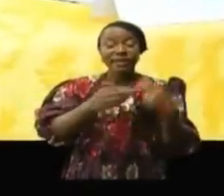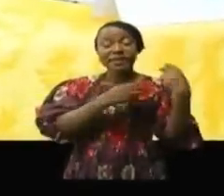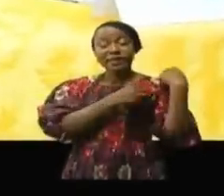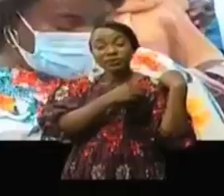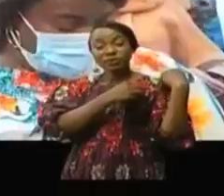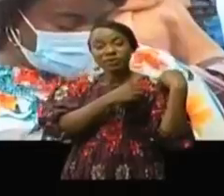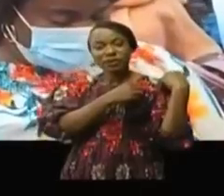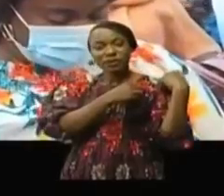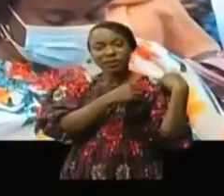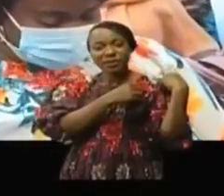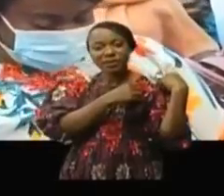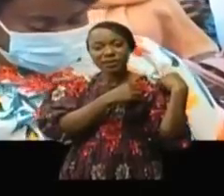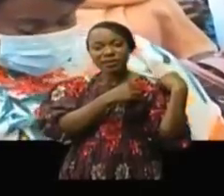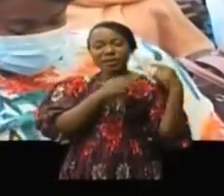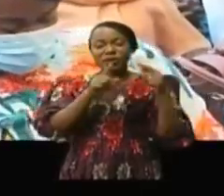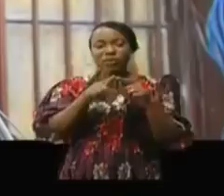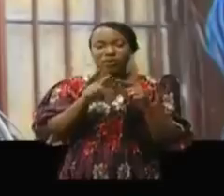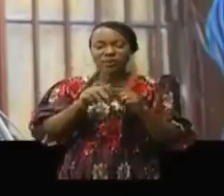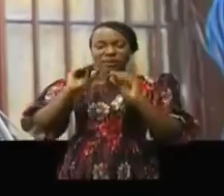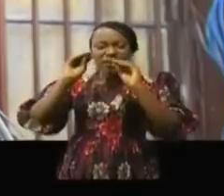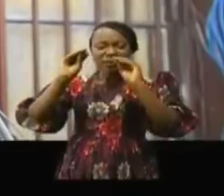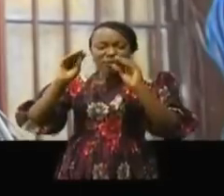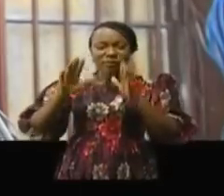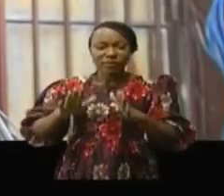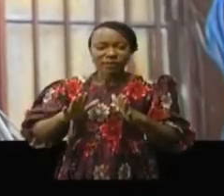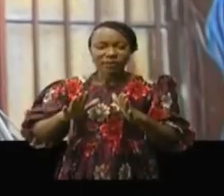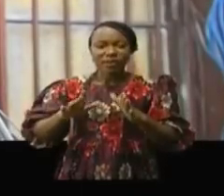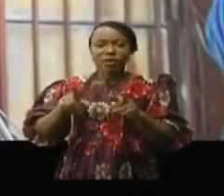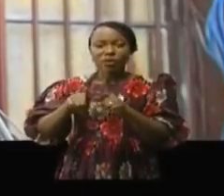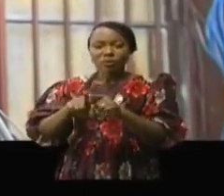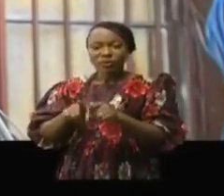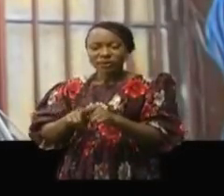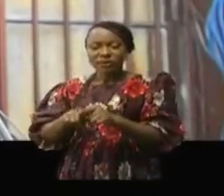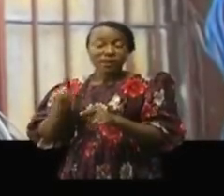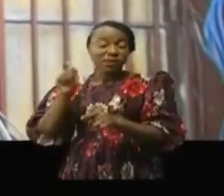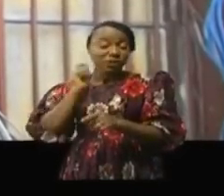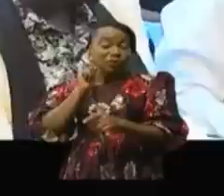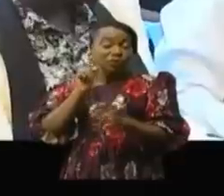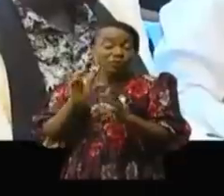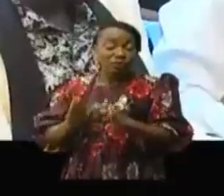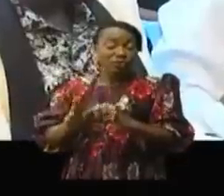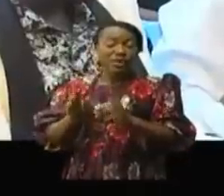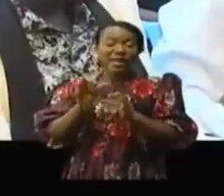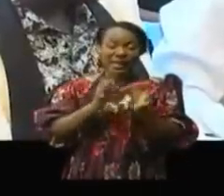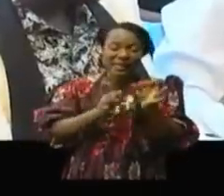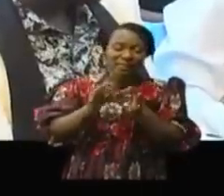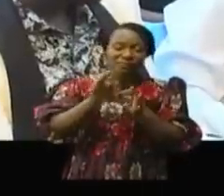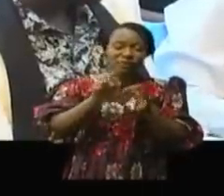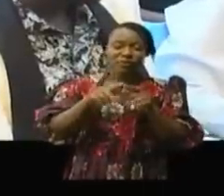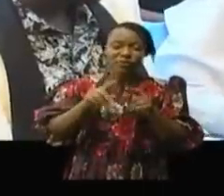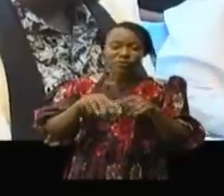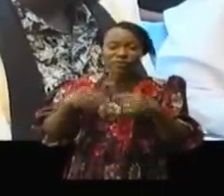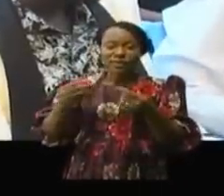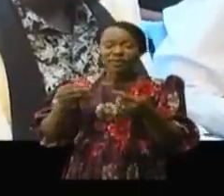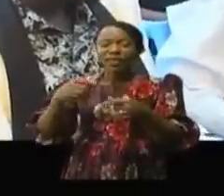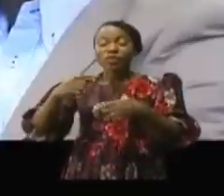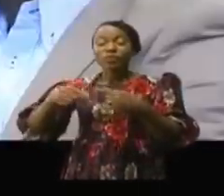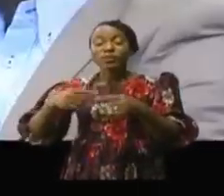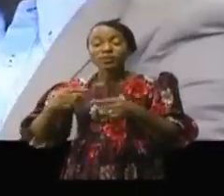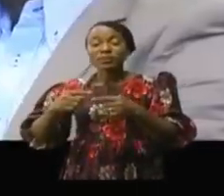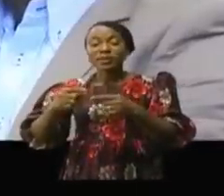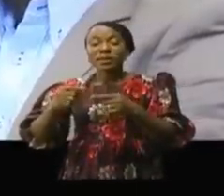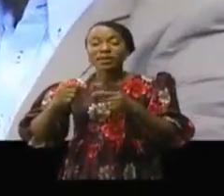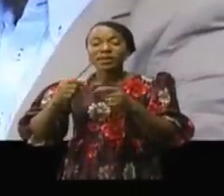les professeurs, les étudiants et le CHAI que le docteur Steve Aouka a donné officiellement le coup d'envoi de la campagne